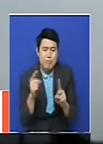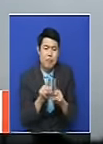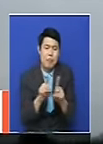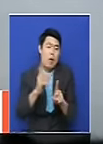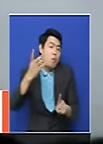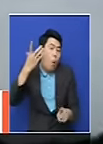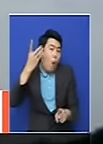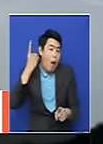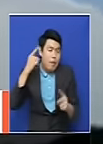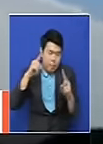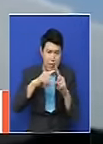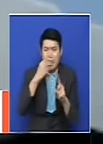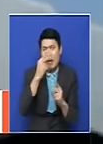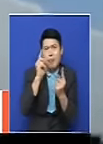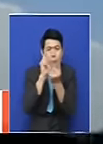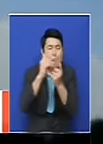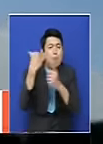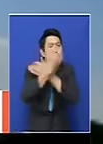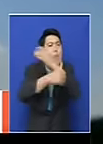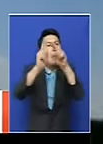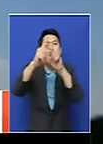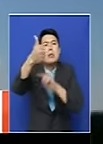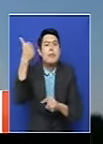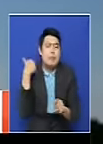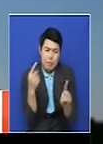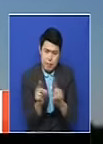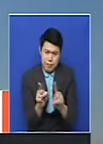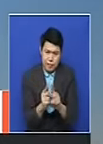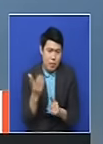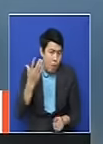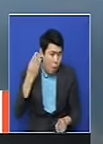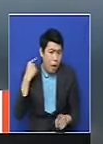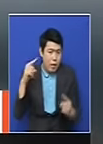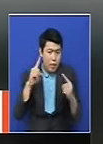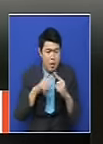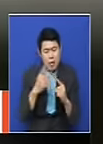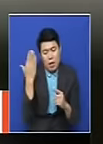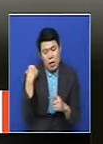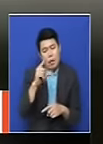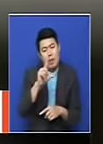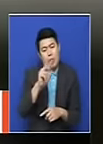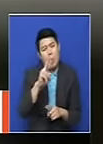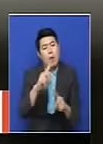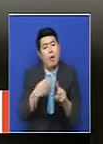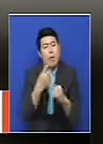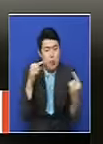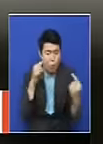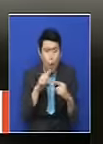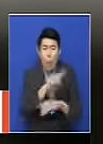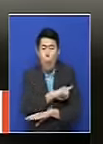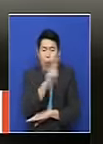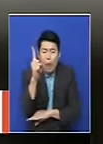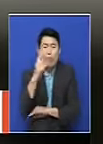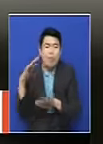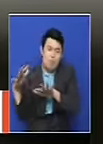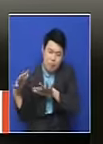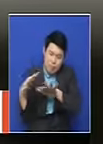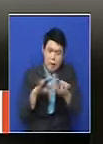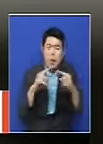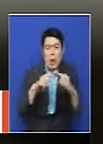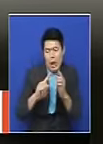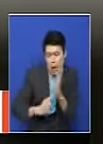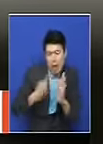ราะเมื่อวานนี้เรายังพบในต่างประเทศด้วยขณะที่เมื่อวานนี้นะครับ22ธันวาคมของทุกปีครับเป็นวันเหมายันครับหรือว่า